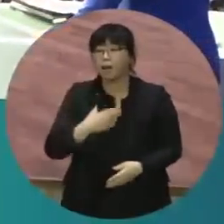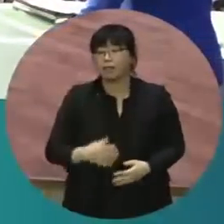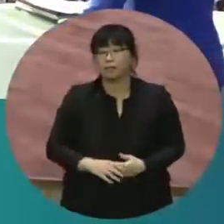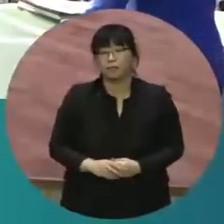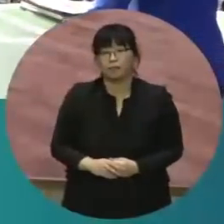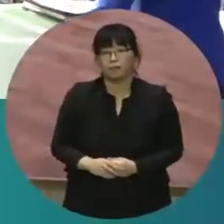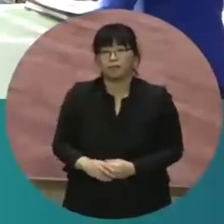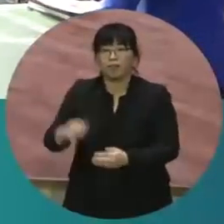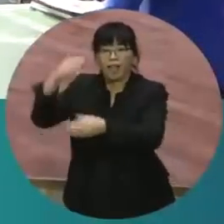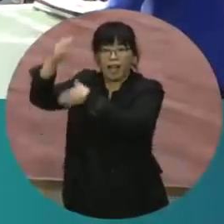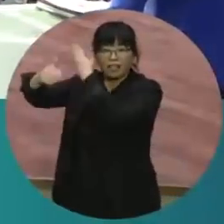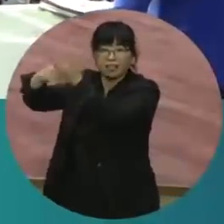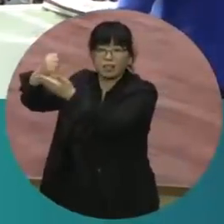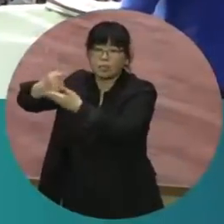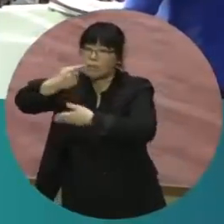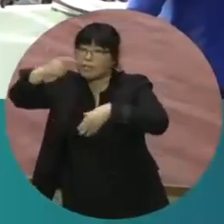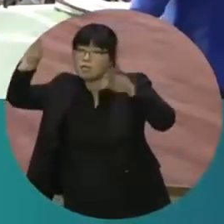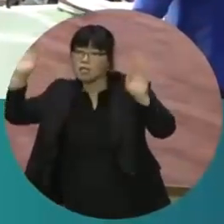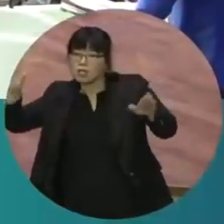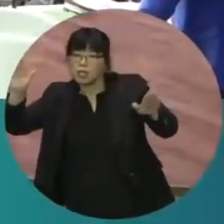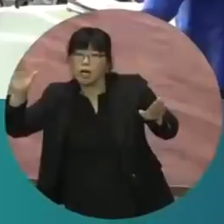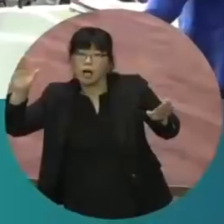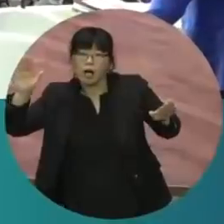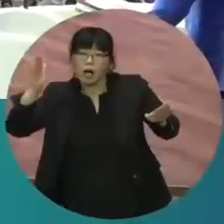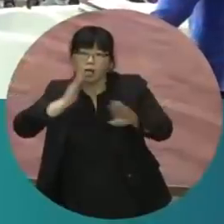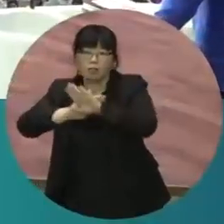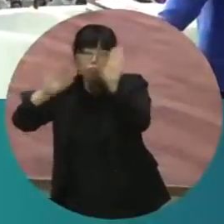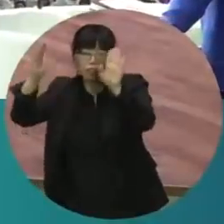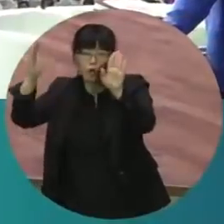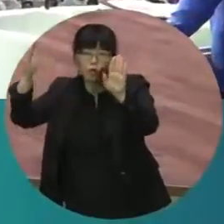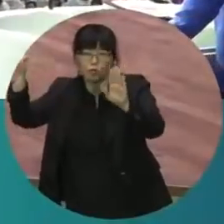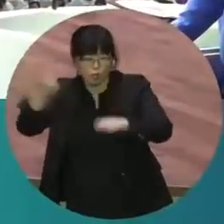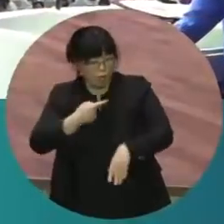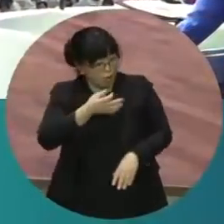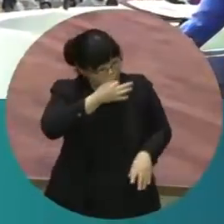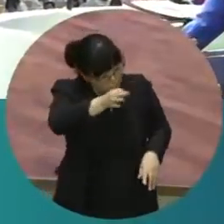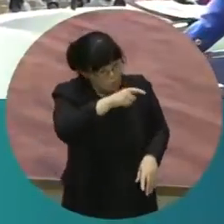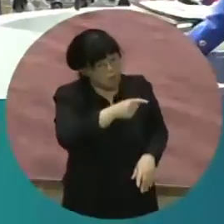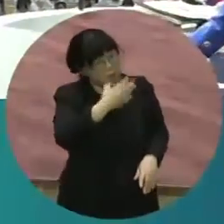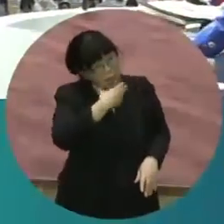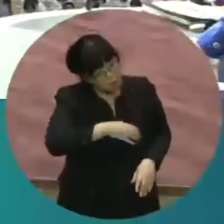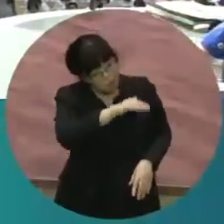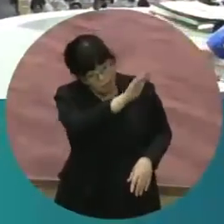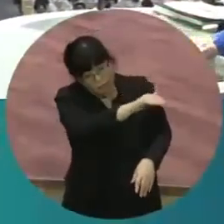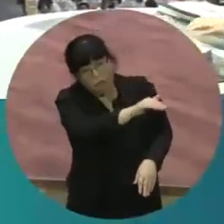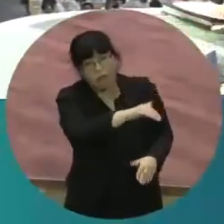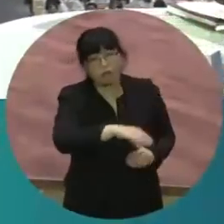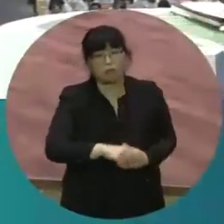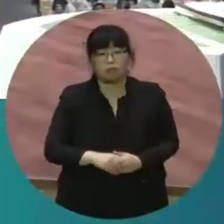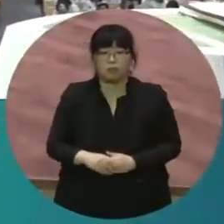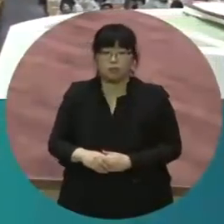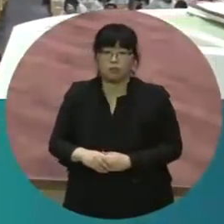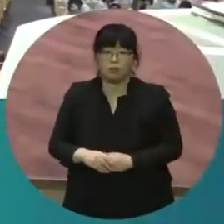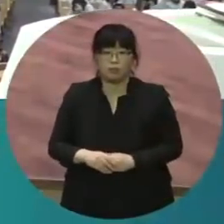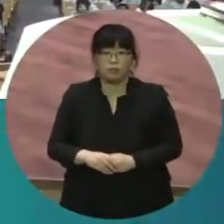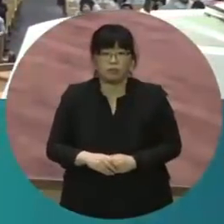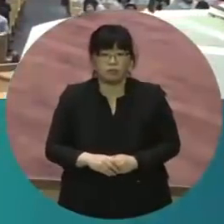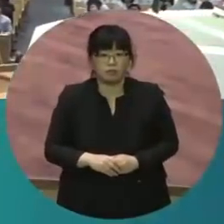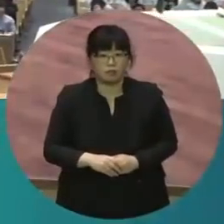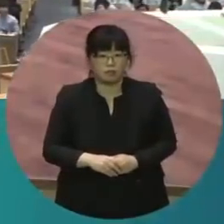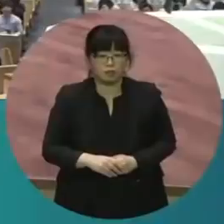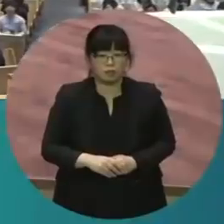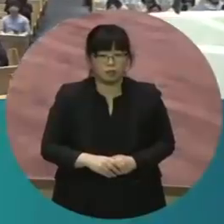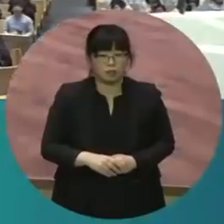사자가 하늘에부터 그를 불러 이르되 아브라함아 아브라함아 하시는지 아브라함이 이르되 내가 이겼나이다 하며 사자가 이르되 그 아이에게